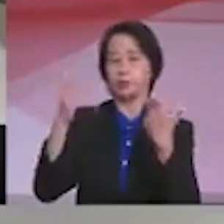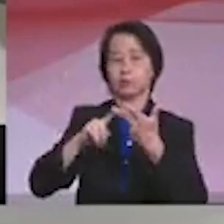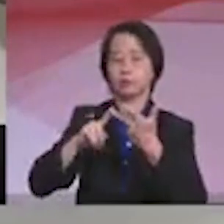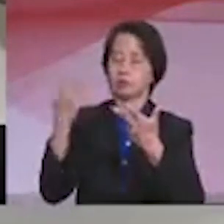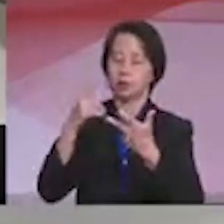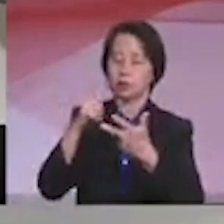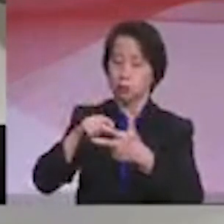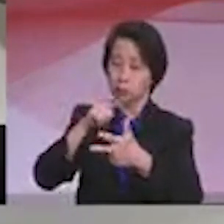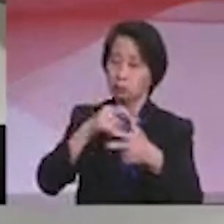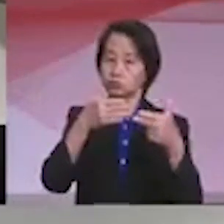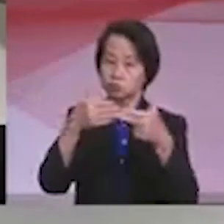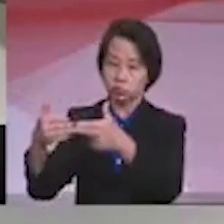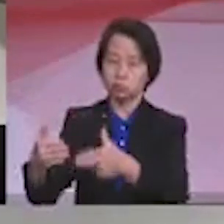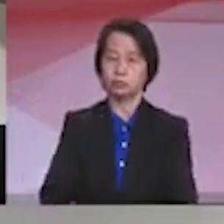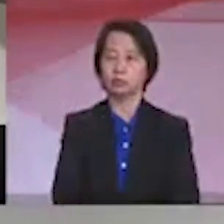Sidang khas